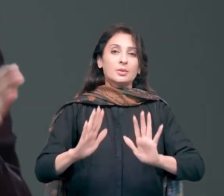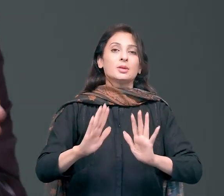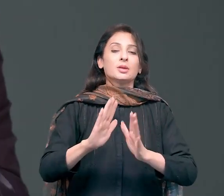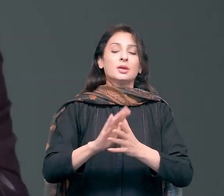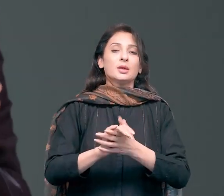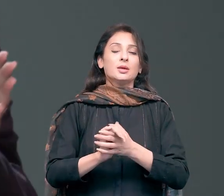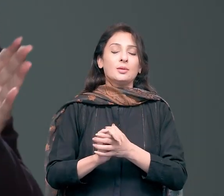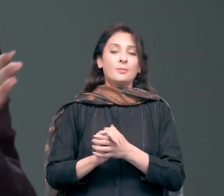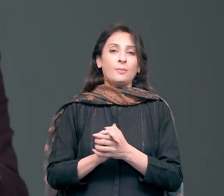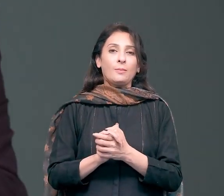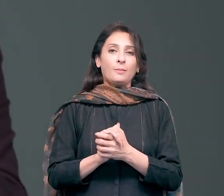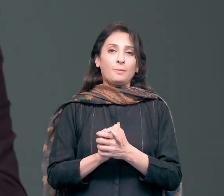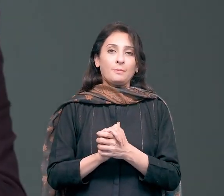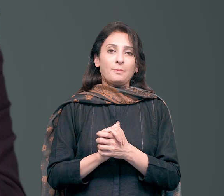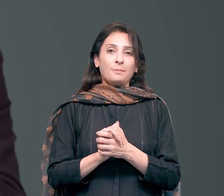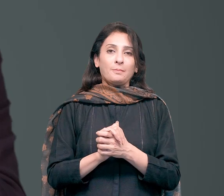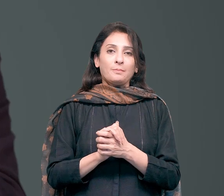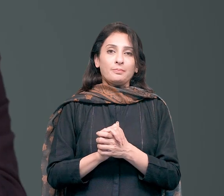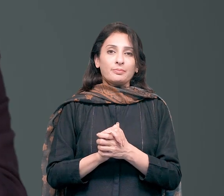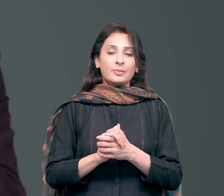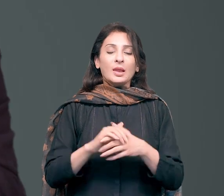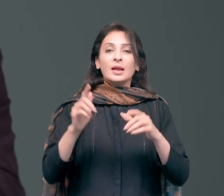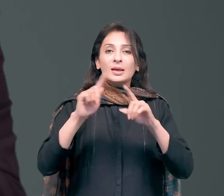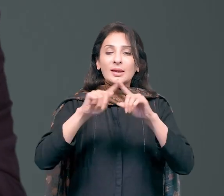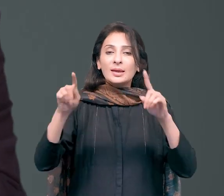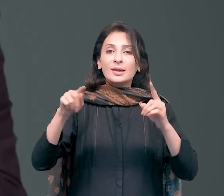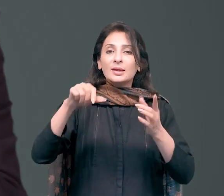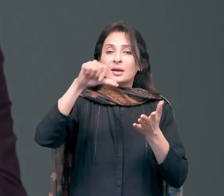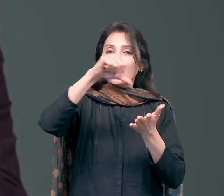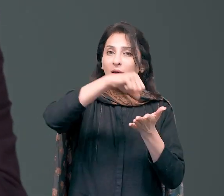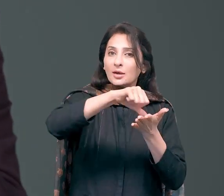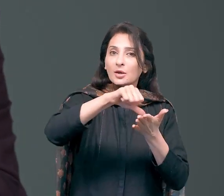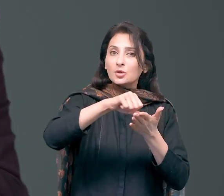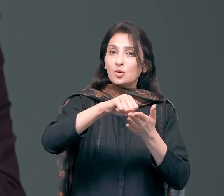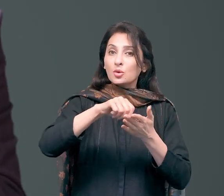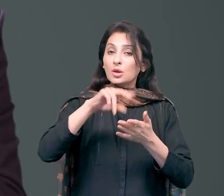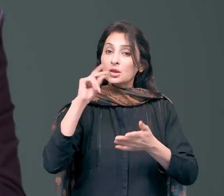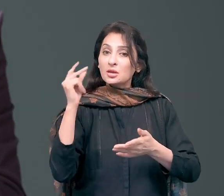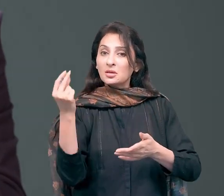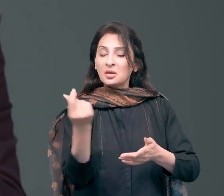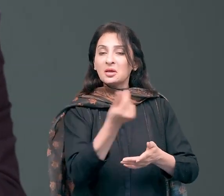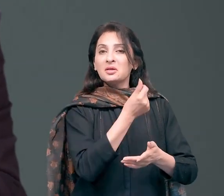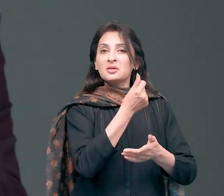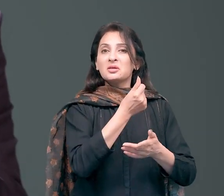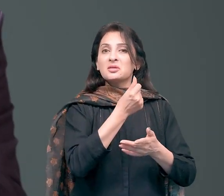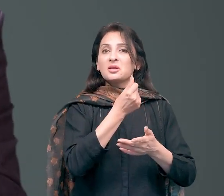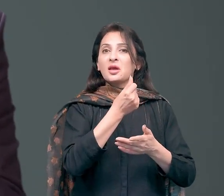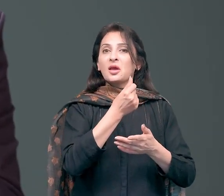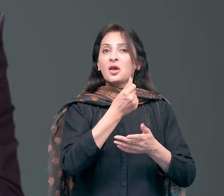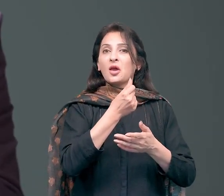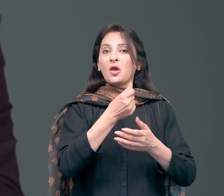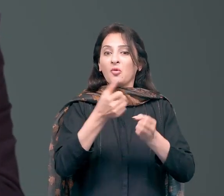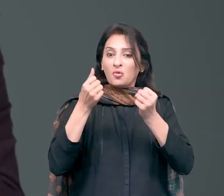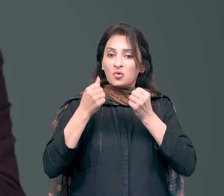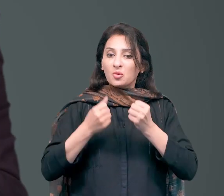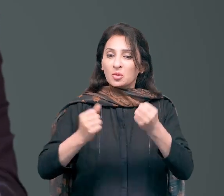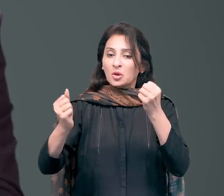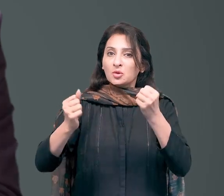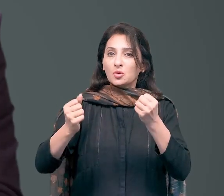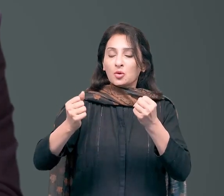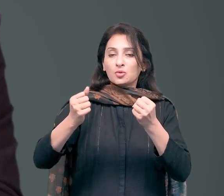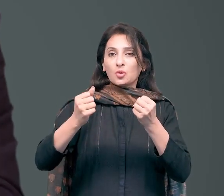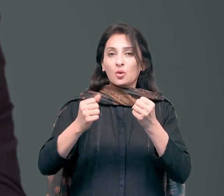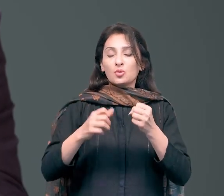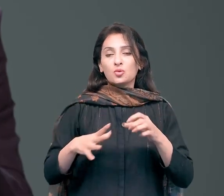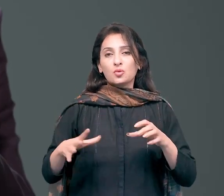اور دوسری جام ہو گئی تھی، لیکن انگریزوں نے اسی تیزی سے اس کوئٹ انڈیا موومنٹ کو دبا